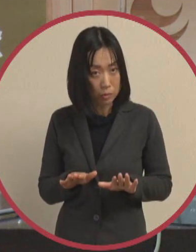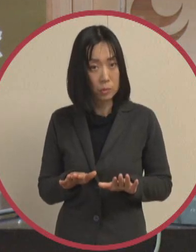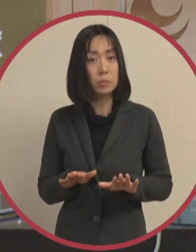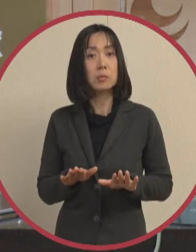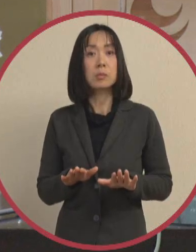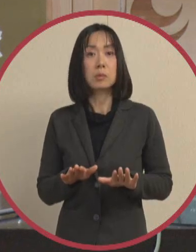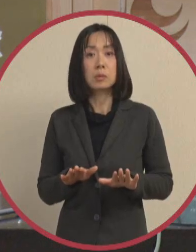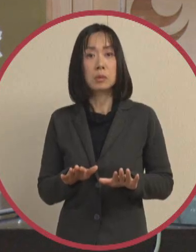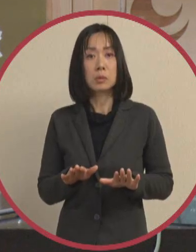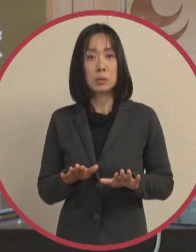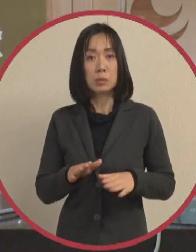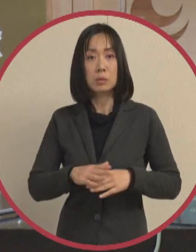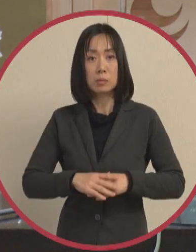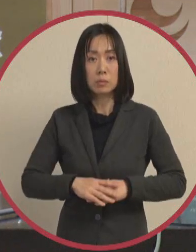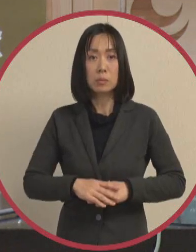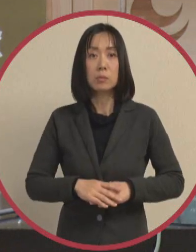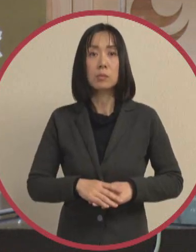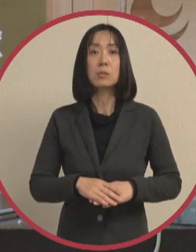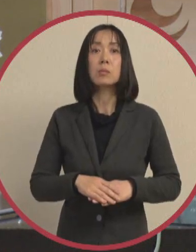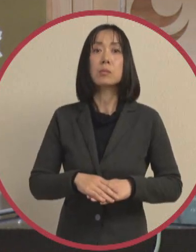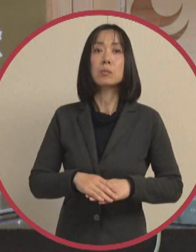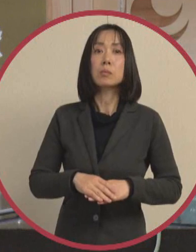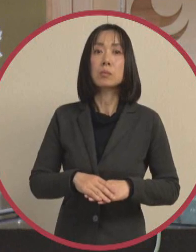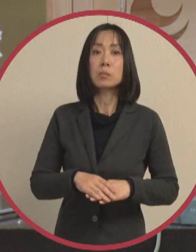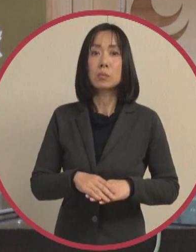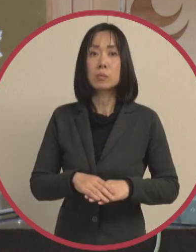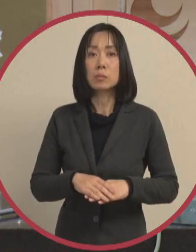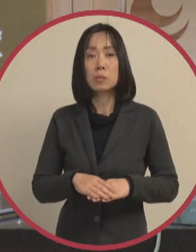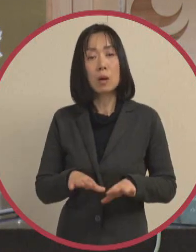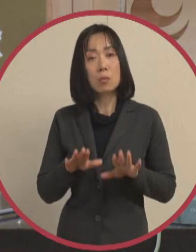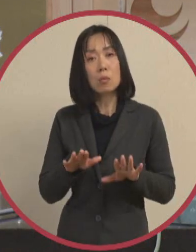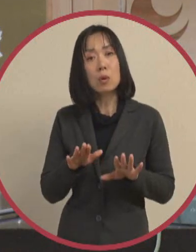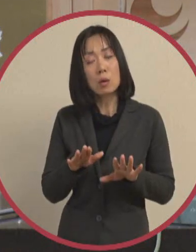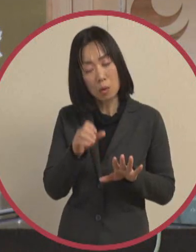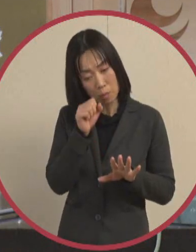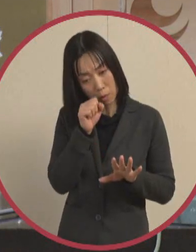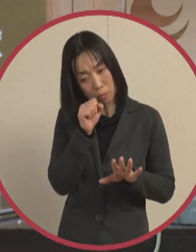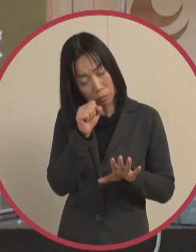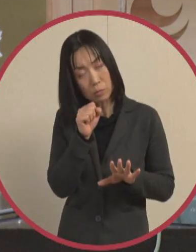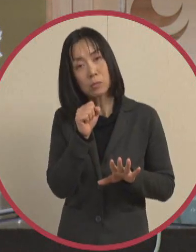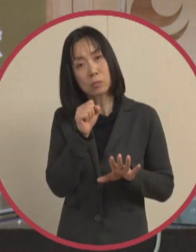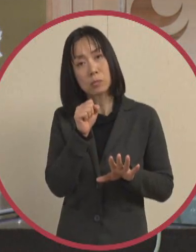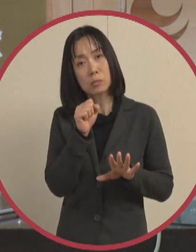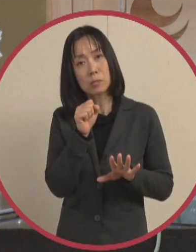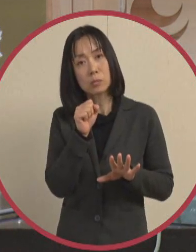この、まあ、幸いなことにですね、なんですけども、あの